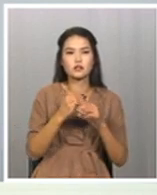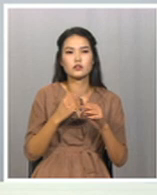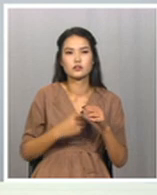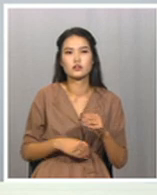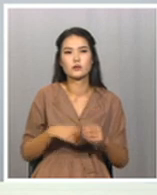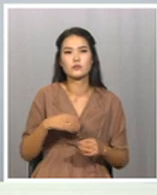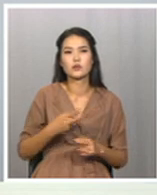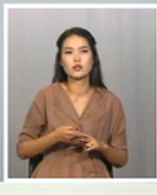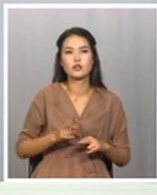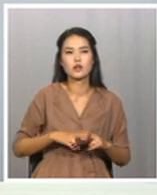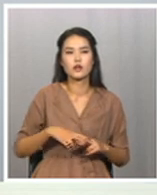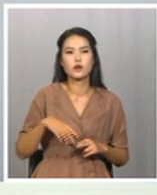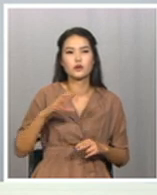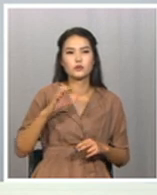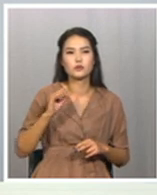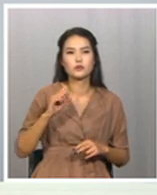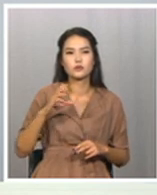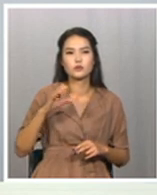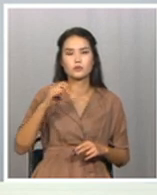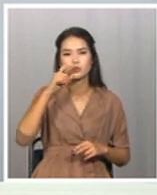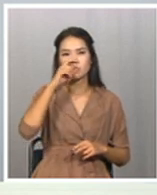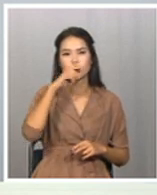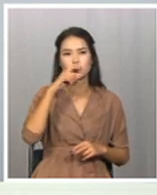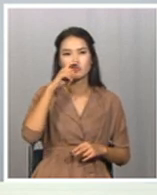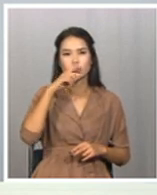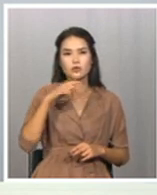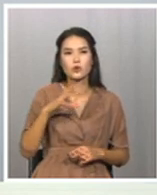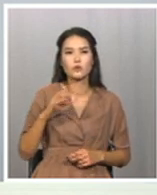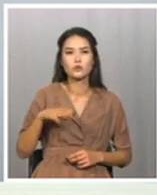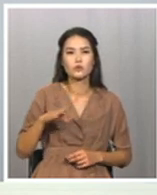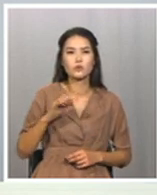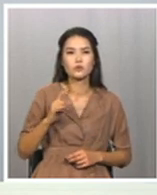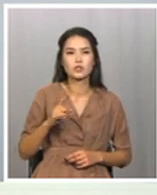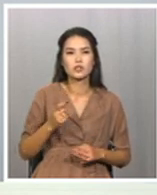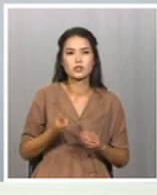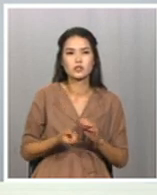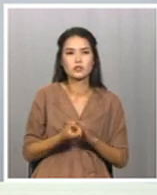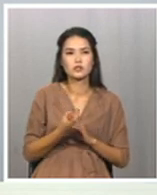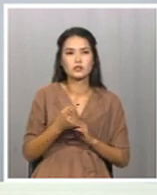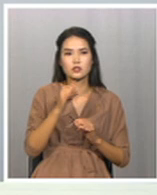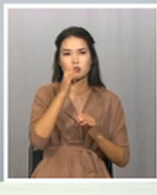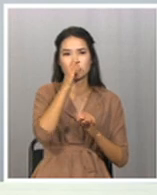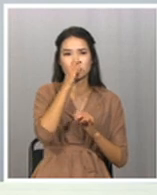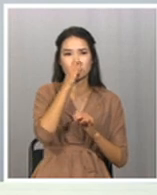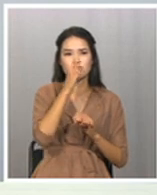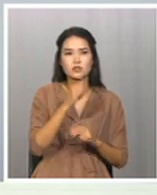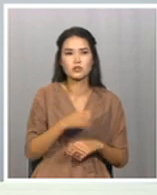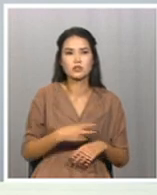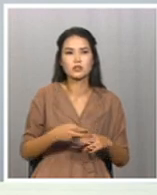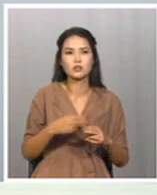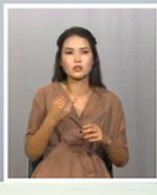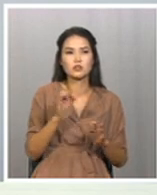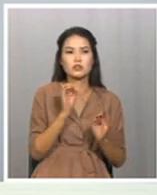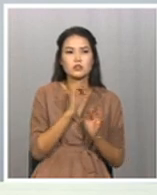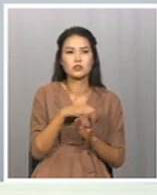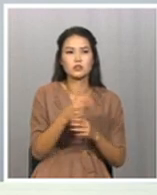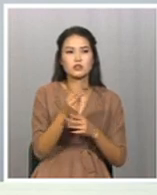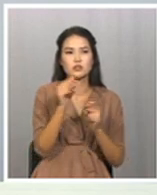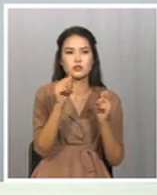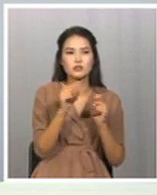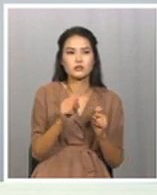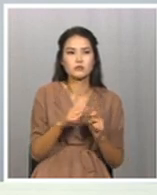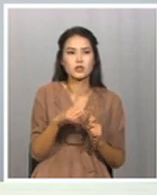мыс сұйылтылған күкірт қышқылы құрамынан сутекті ығыстырып шығара алмады. Оның реакция теңдеулеріне назар